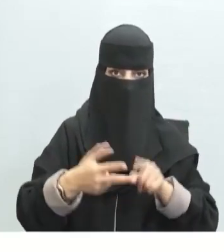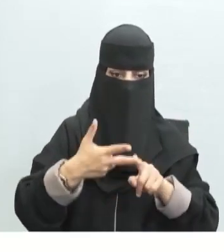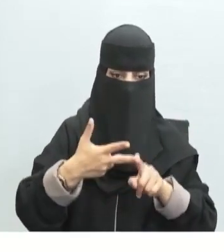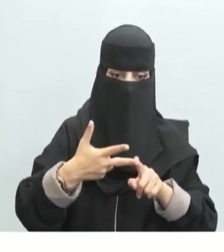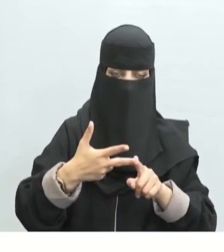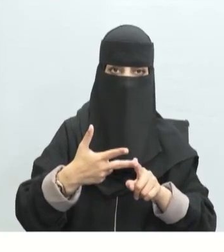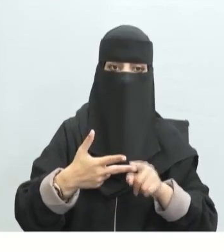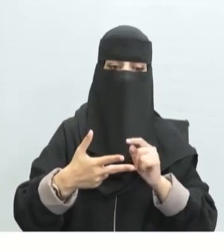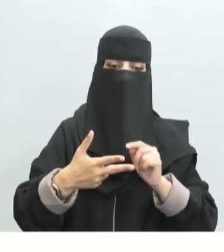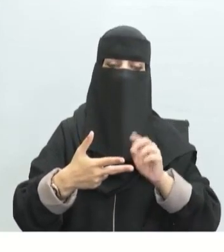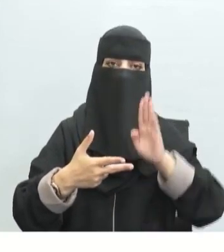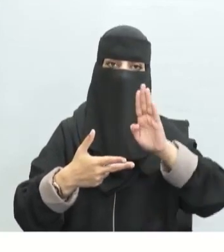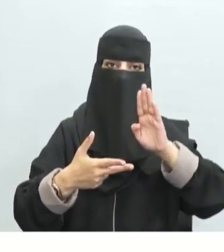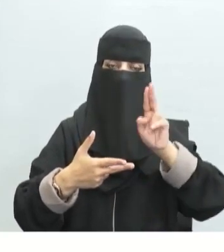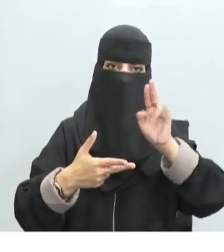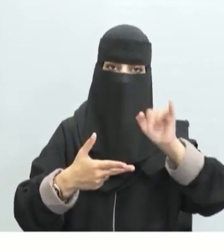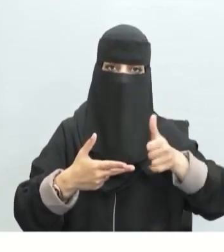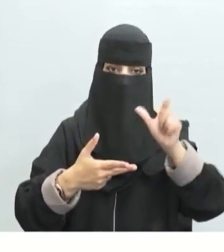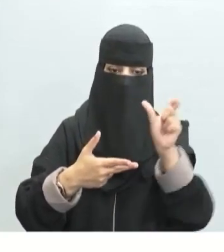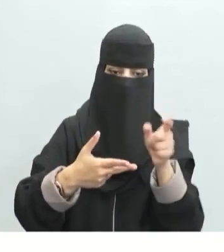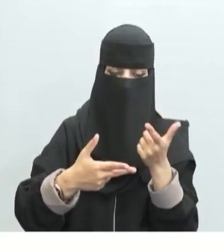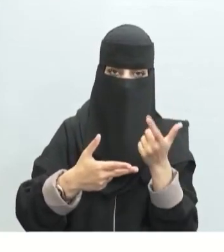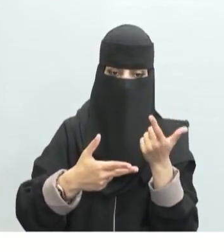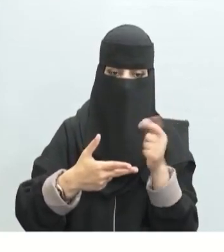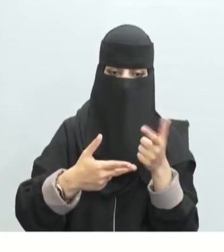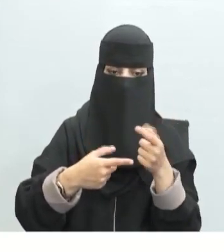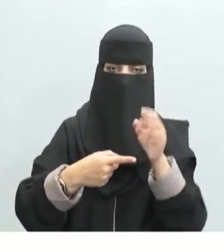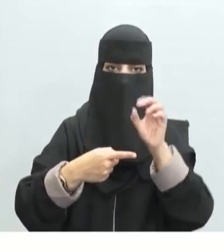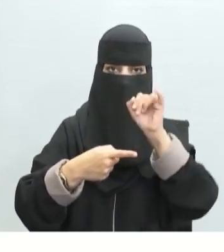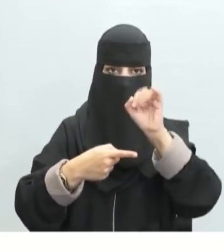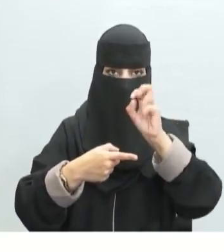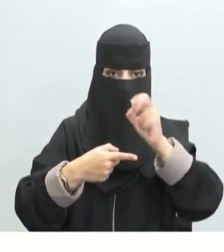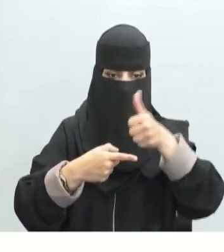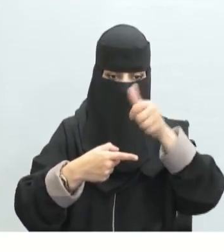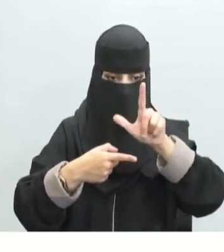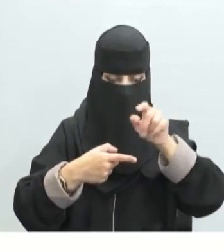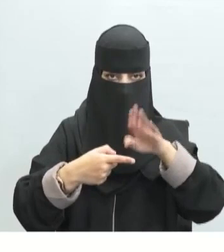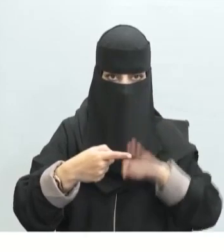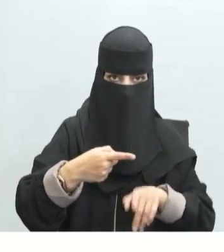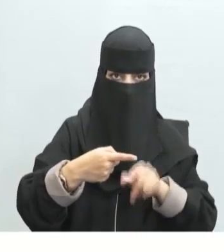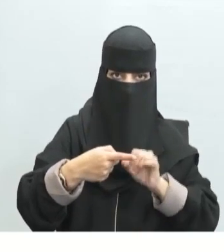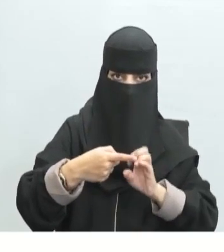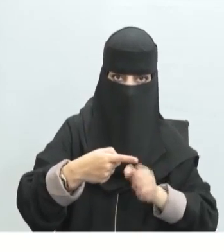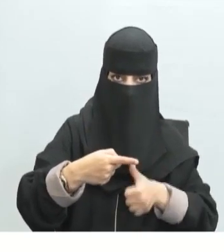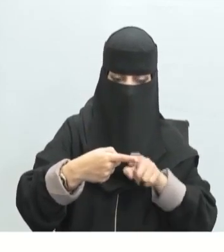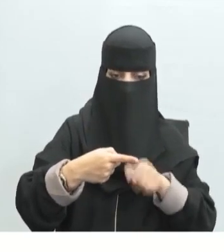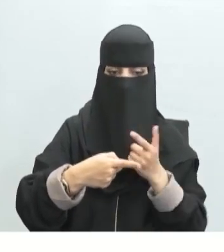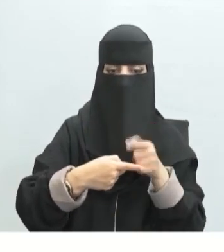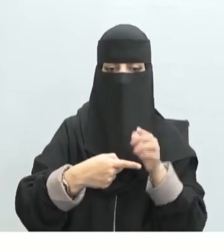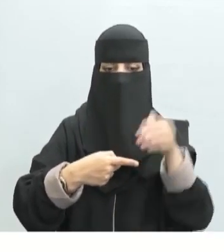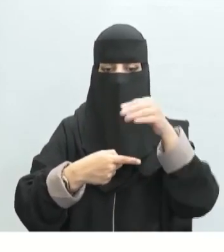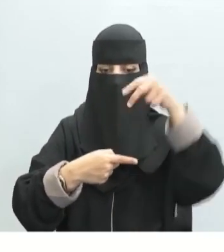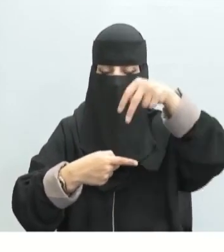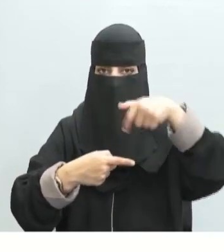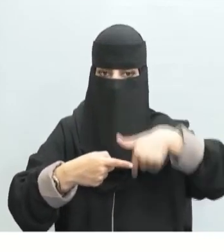وبعد التبسيط بيكون 4 على 3 الكوسيك هو الكوتان عفوا خلنا ناخذ مقلوب التان هو الكوتان